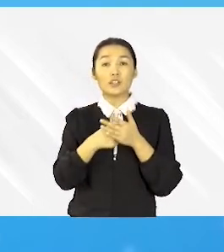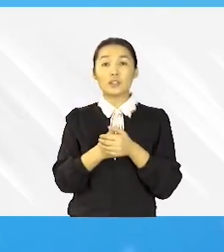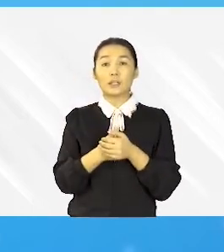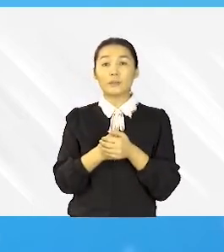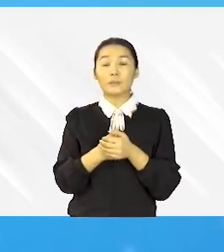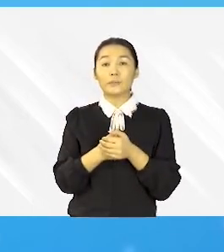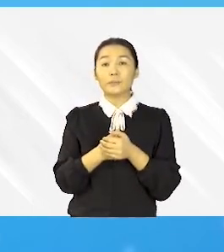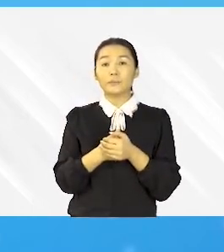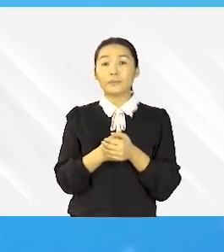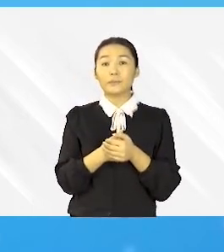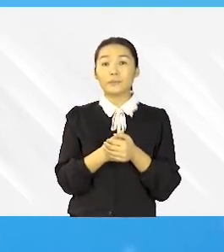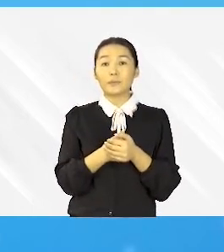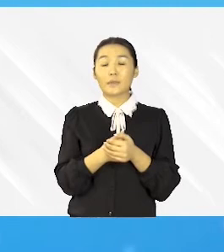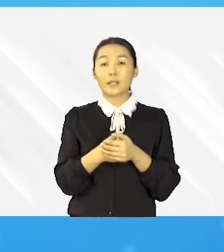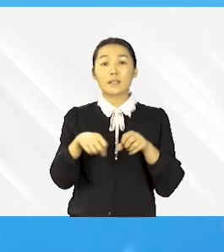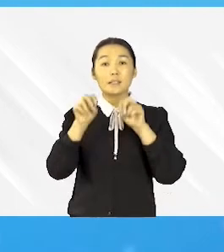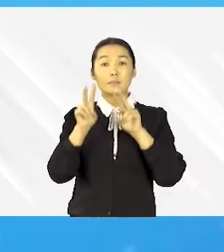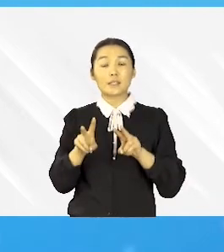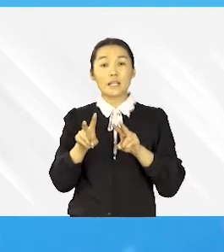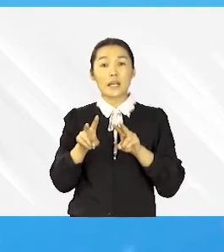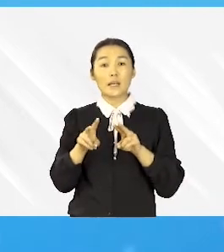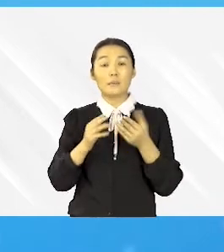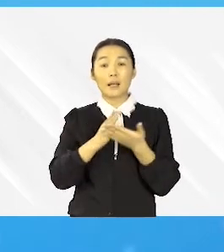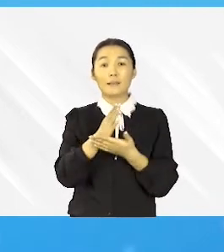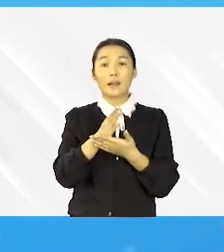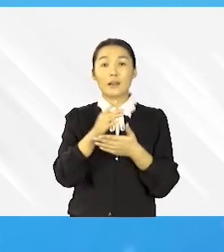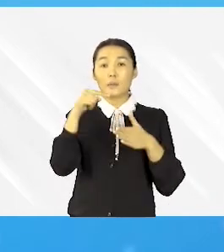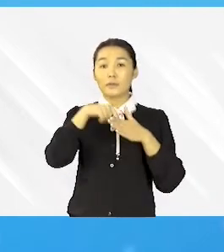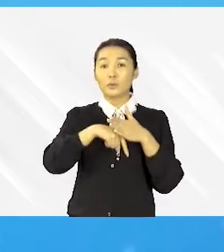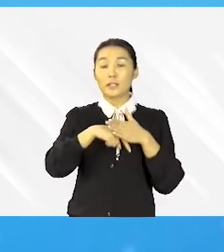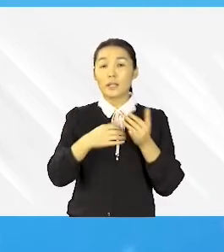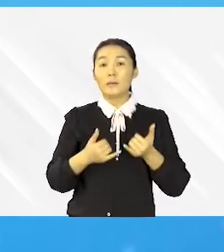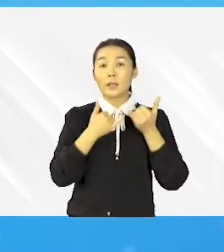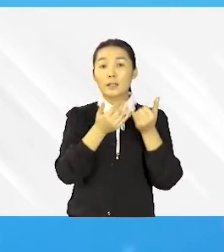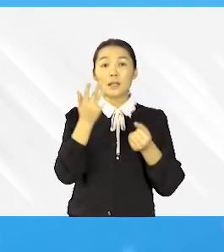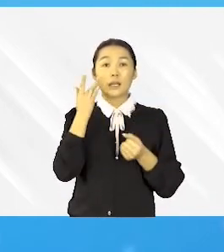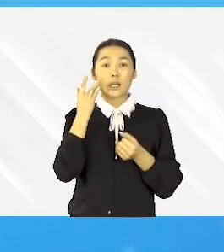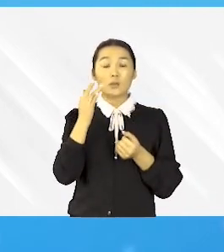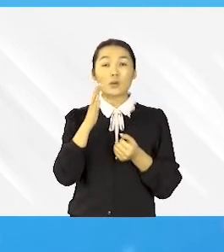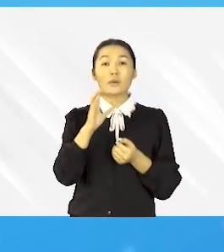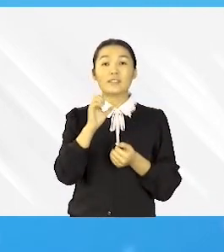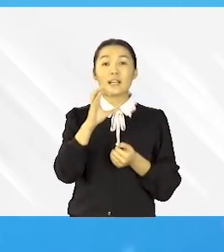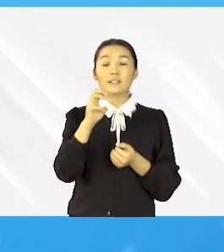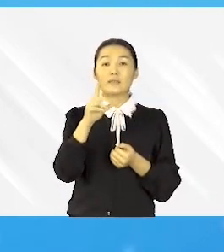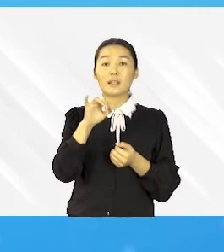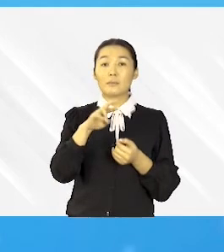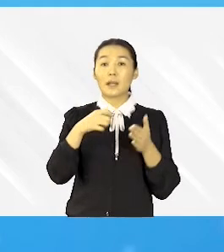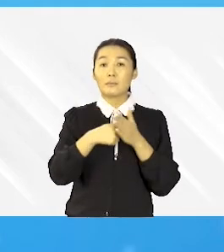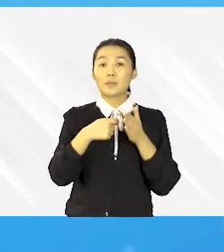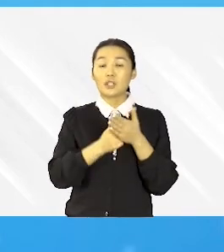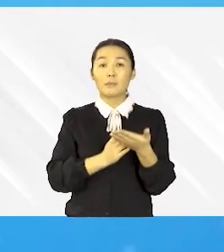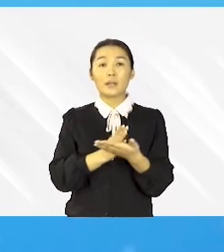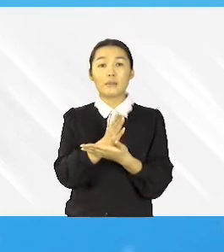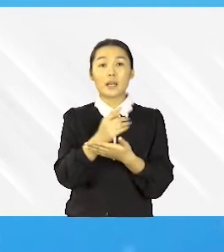преобразованы в хоботок со специальным каналом внутри, благодаря которому всасываемая пища продвигается в